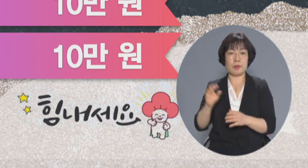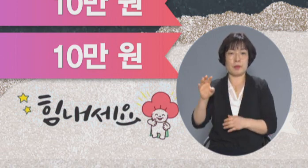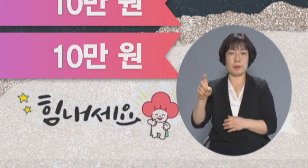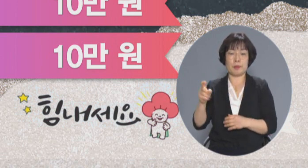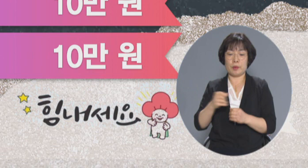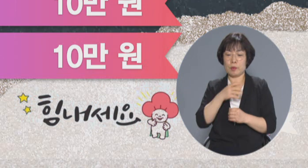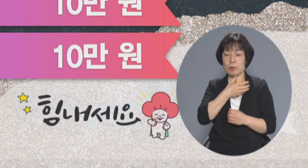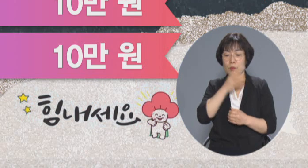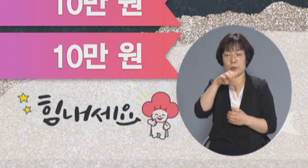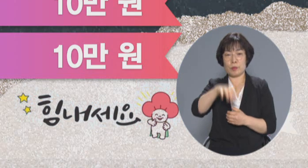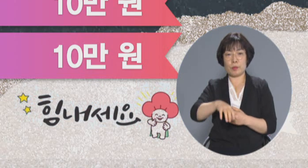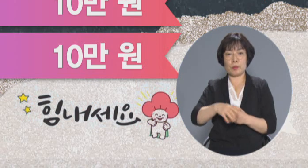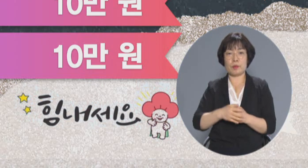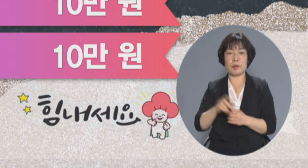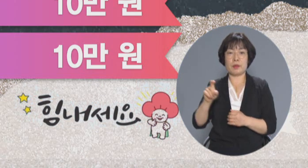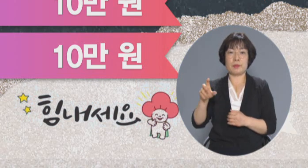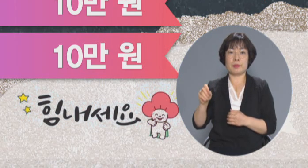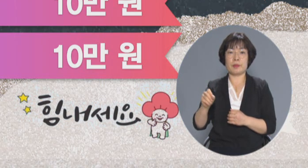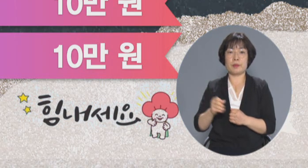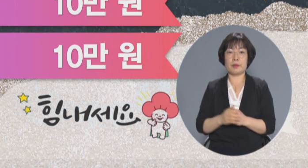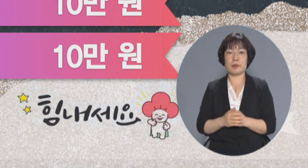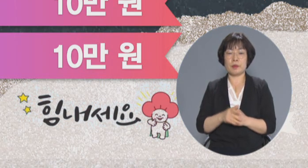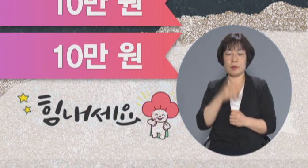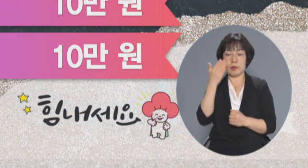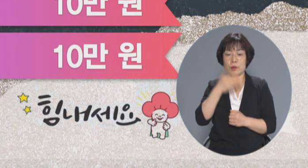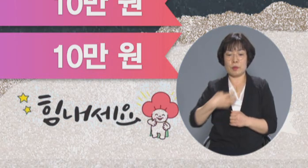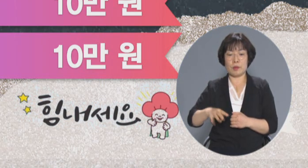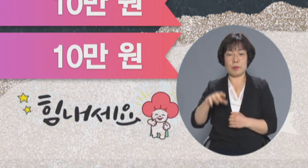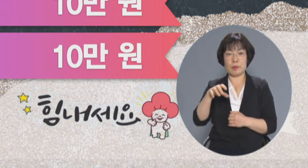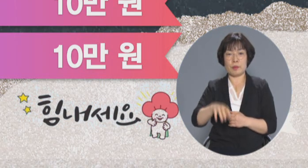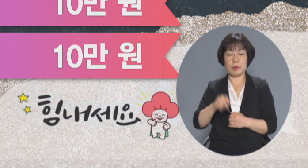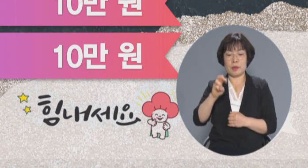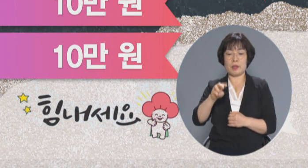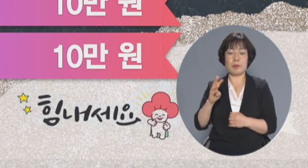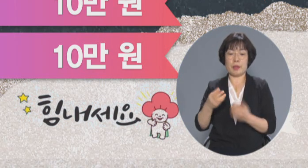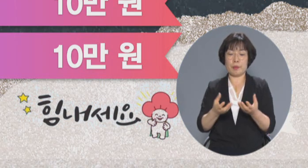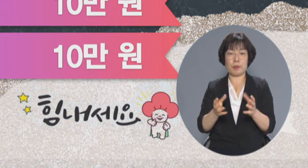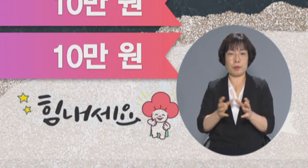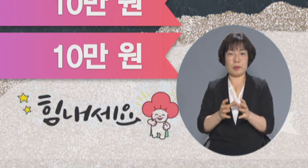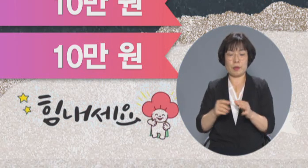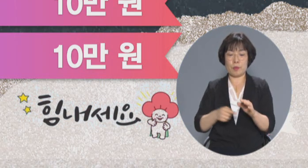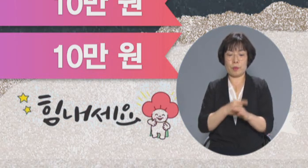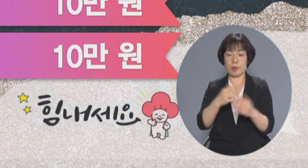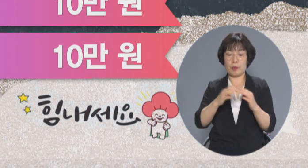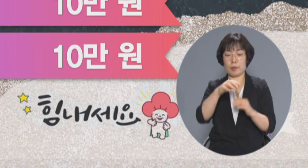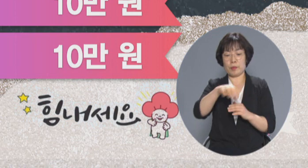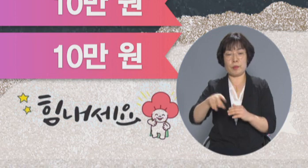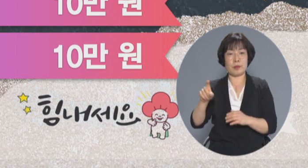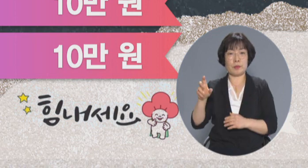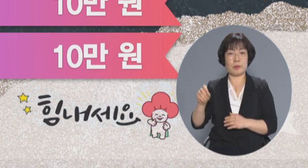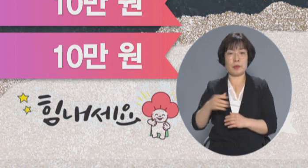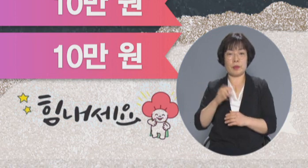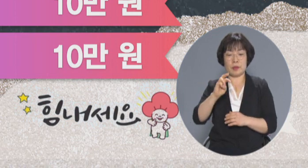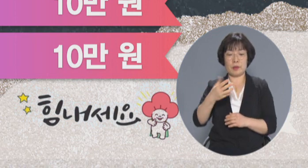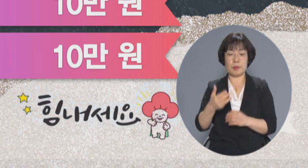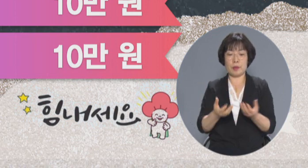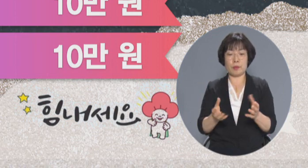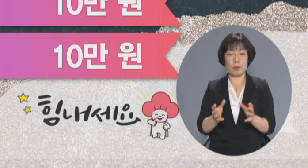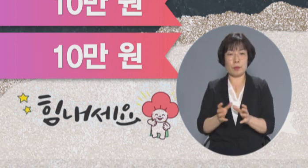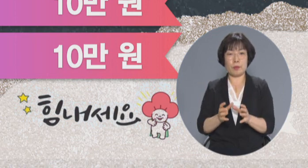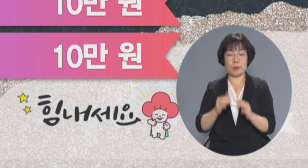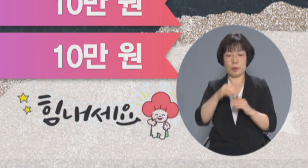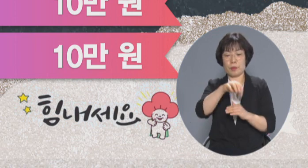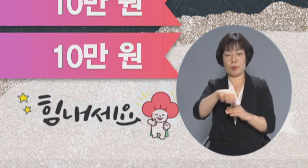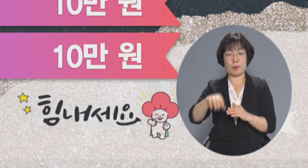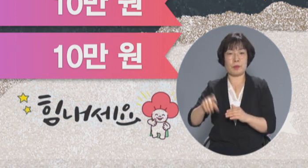월양 경로당 노인 회원 일동 10만 원, 여수시 쌍봉동 23통장 김영자 외 주민 일동 10만 원, 38통장 유영자 외